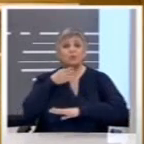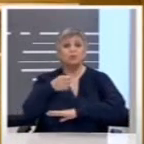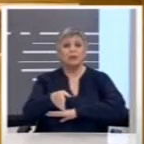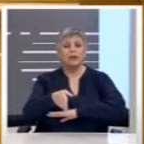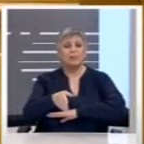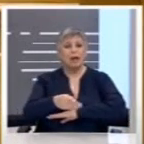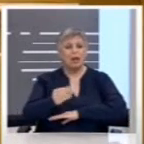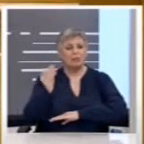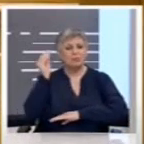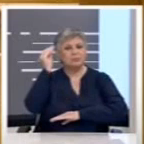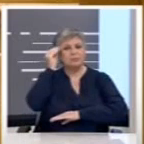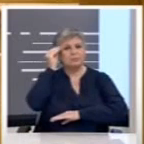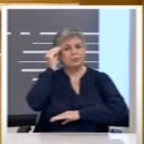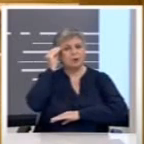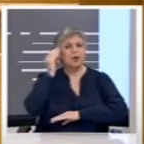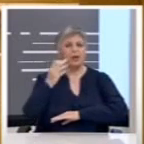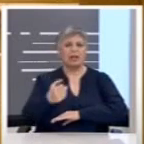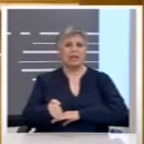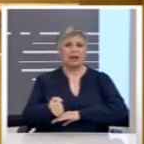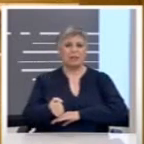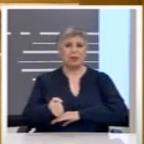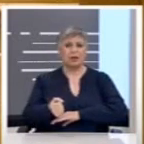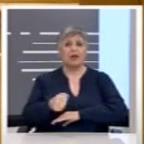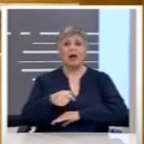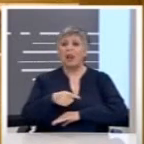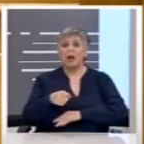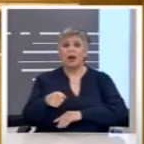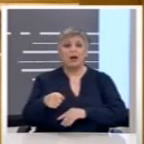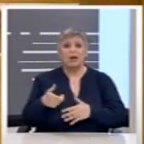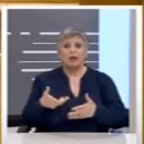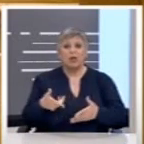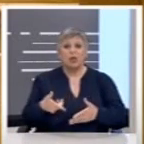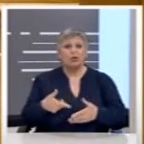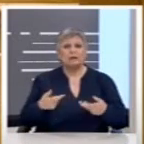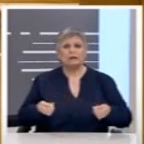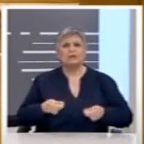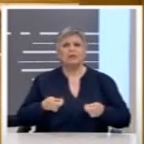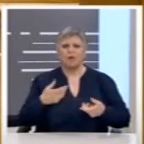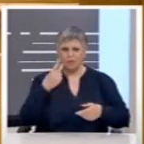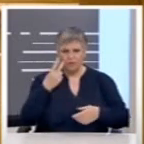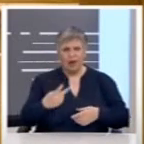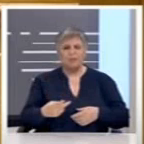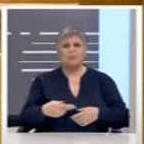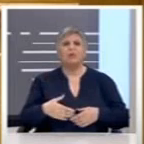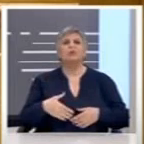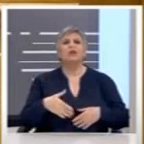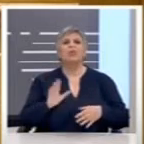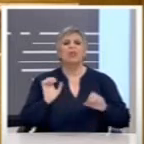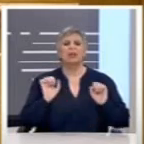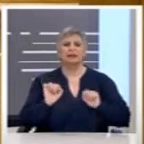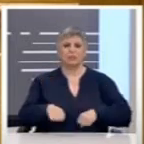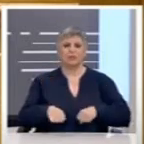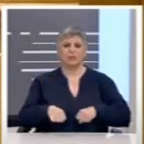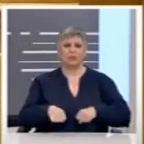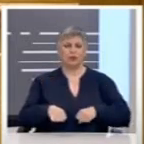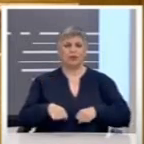την οποία φαίνεται ότι de facto δεν συμφωνούν όλα τα κόμματα. Ποια είναι αυτή η αρχή? Τα εσωτερικά ζητήματα της